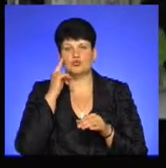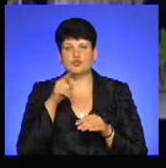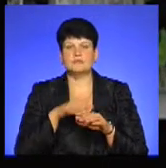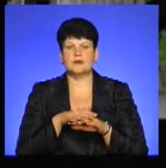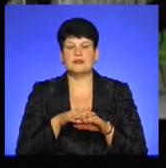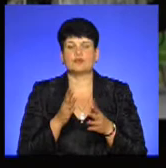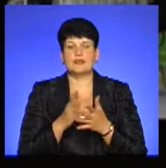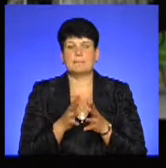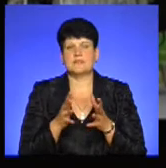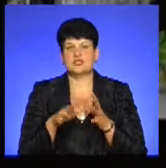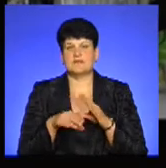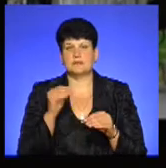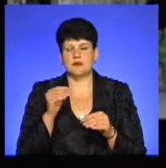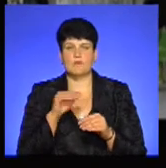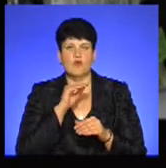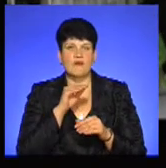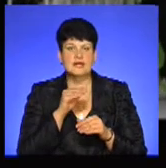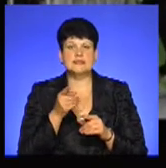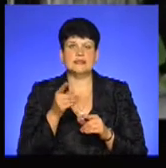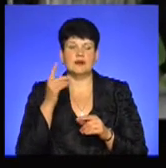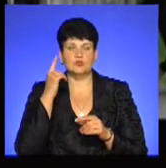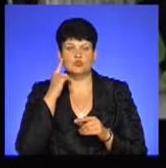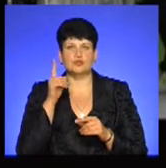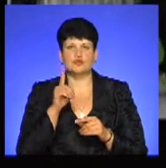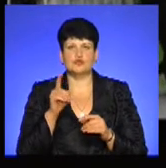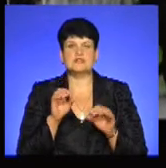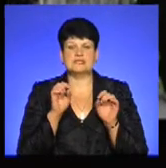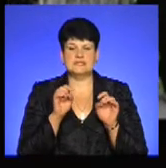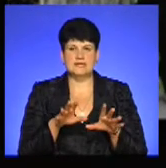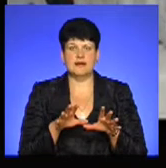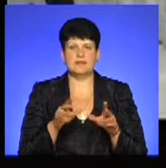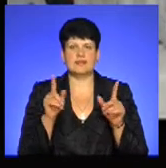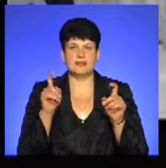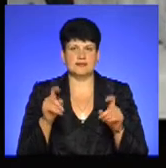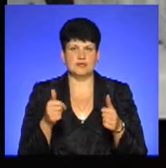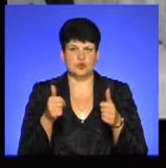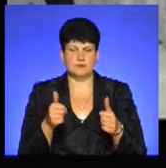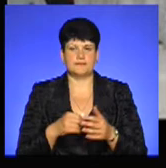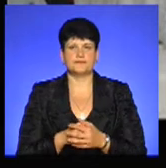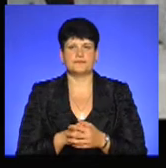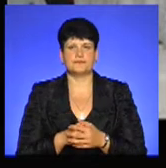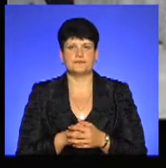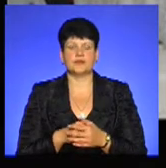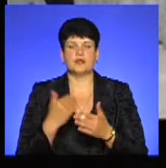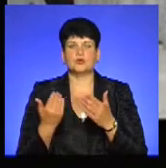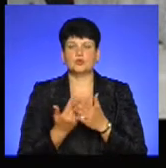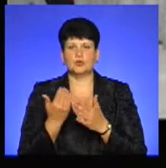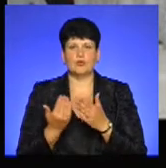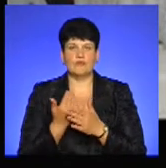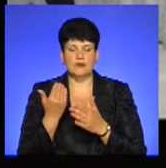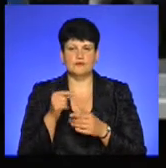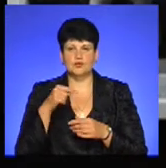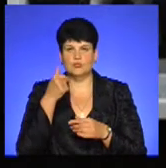вибір професії, і також думаю, що якраз здам з неї всі тести добре. Нововведенням цьогорічного